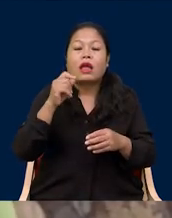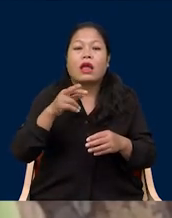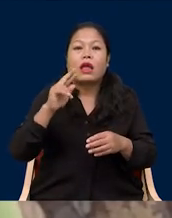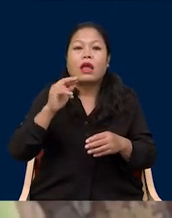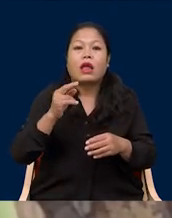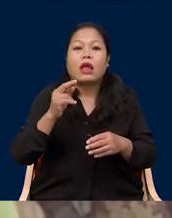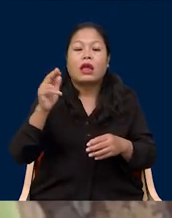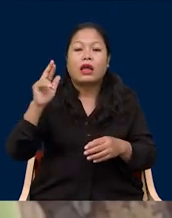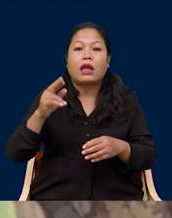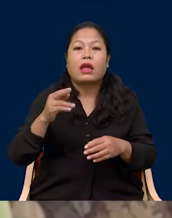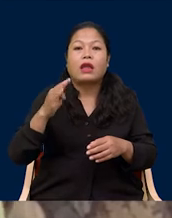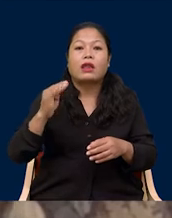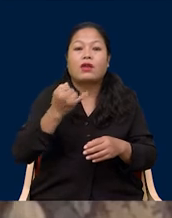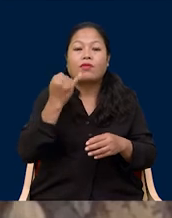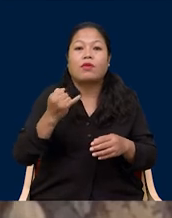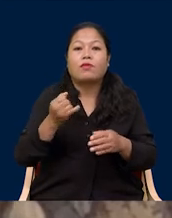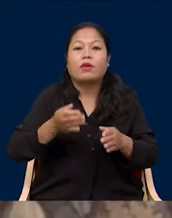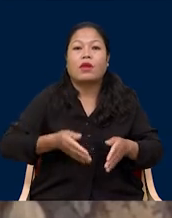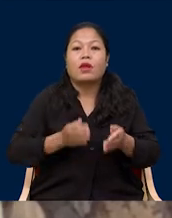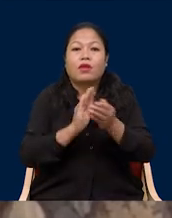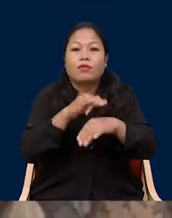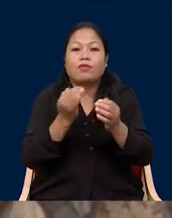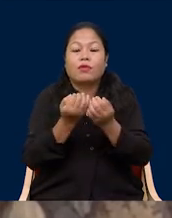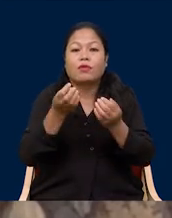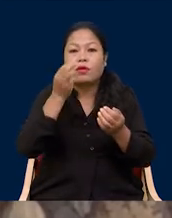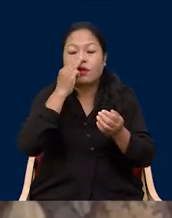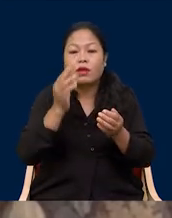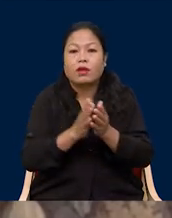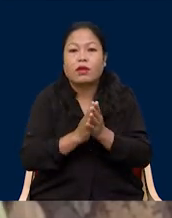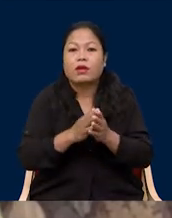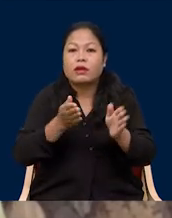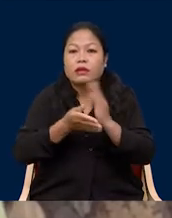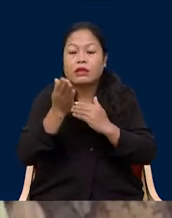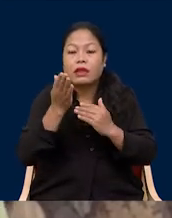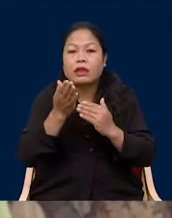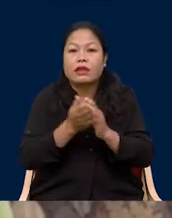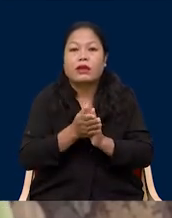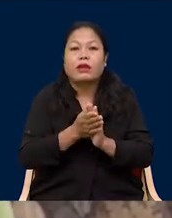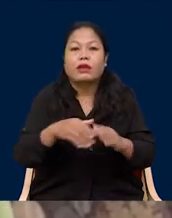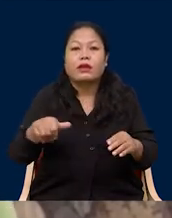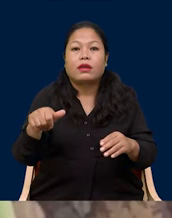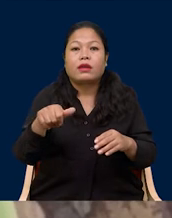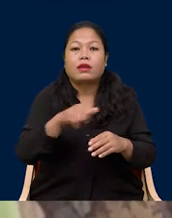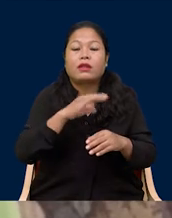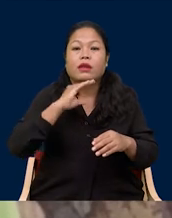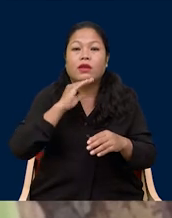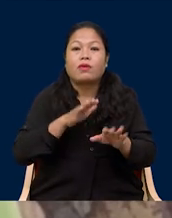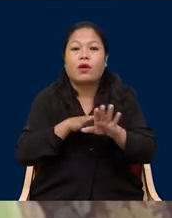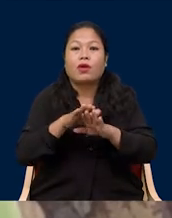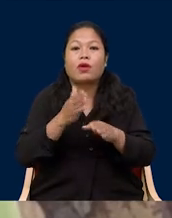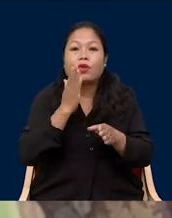उत्सर्जनमा चाहिँ मोडलतर्फ चाहिँ लैजाने लो कार्बन डेभलपमेन्ट स्ट्राटेजीतिर चाहिँ जाने भनेर यसमा